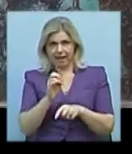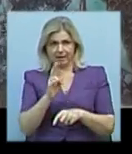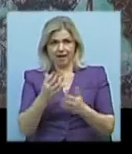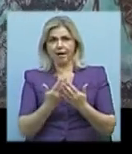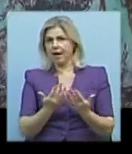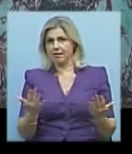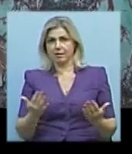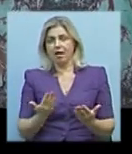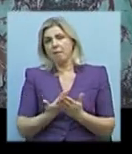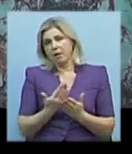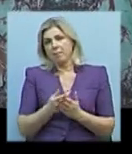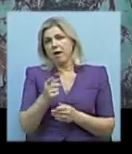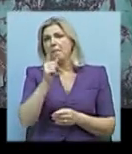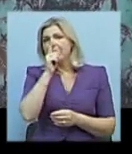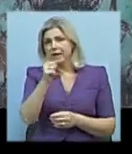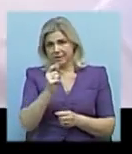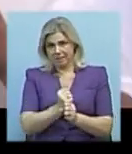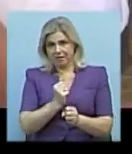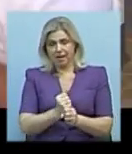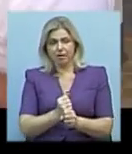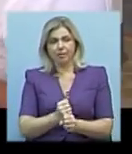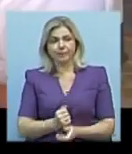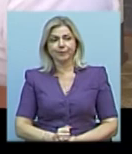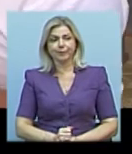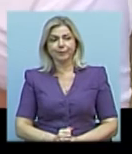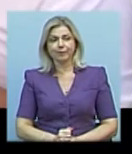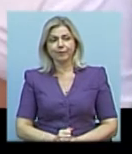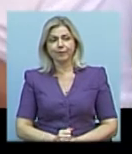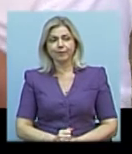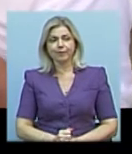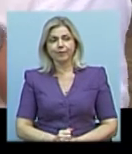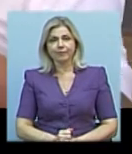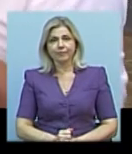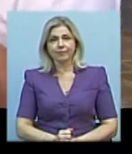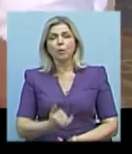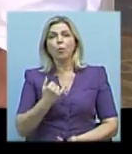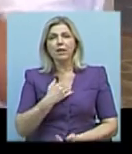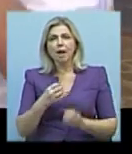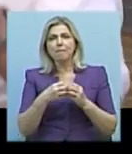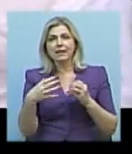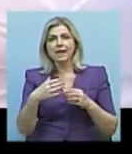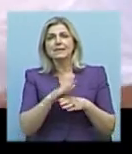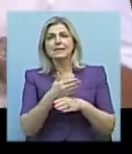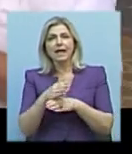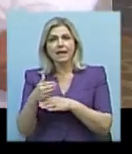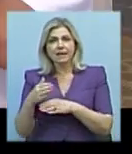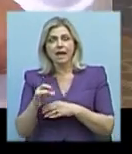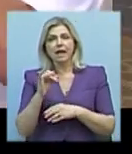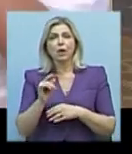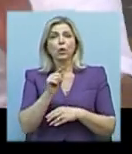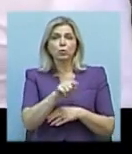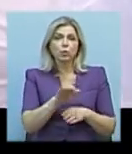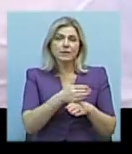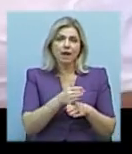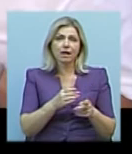задуму, ну десь місяць, напевно. Але це робиться один. У мене поверх 15 серій, і кожну, я от ту серію